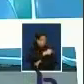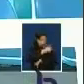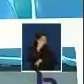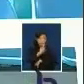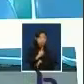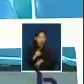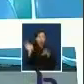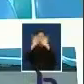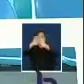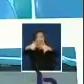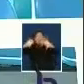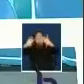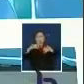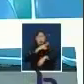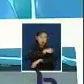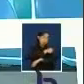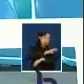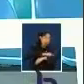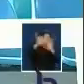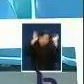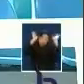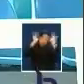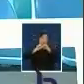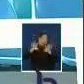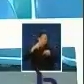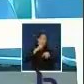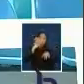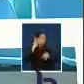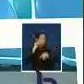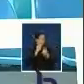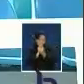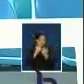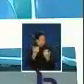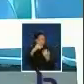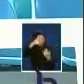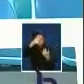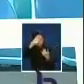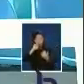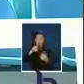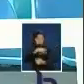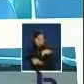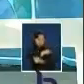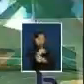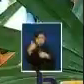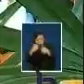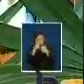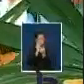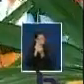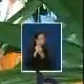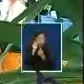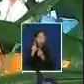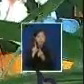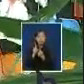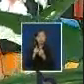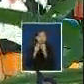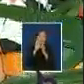ามในการประชาสัมพันธ์นะครับให้คนมีการตื่นตัวเมื่อลูกของท่านมีไข้ก็พาไปตรวจดีกว่าเพื่อเป็นการที่จะไม่ให้โรคนั้นสามารถที่จะลุกลามไป